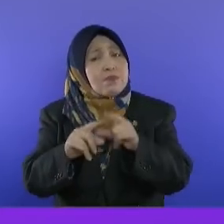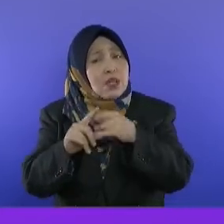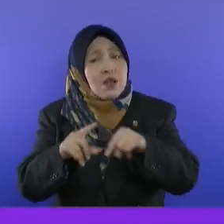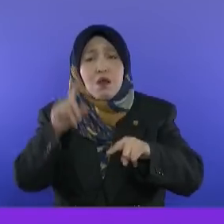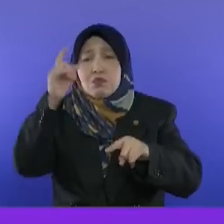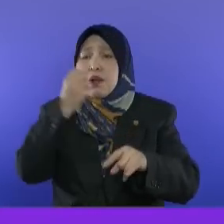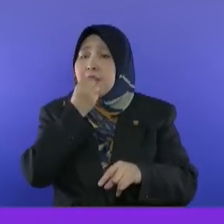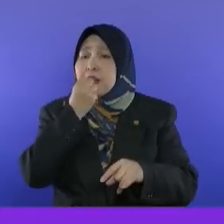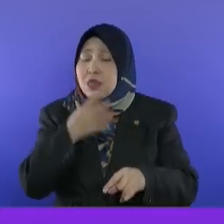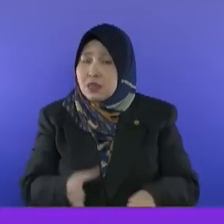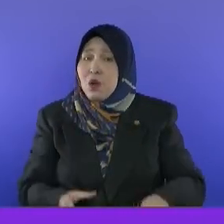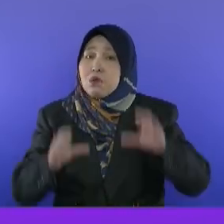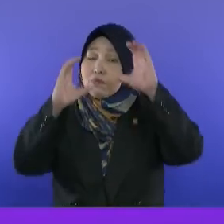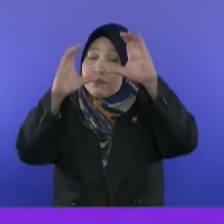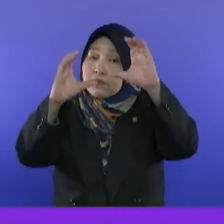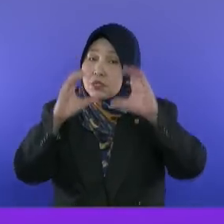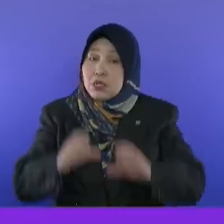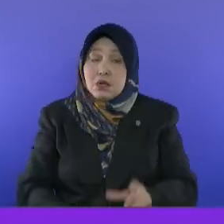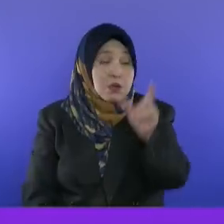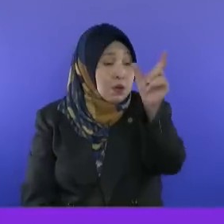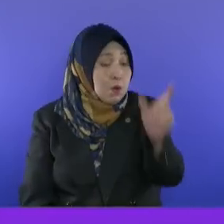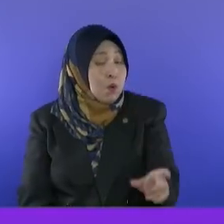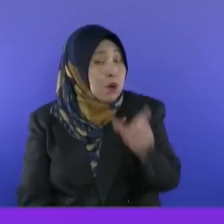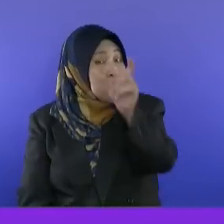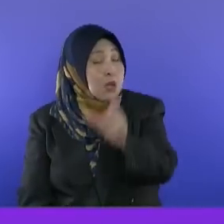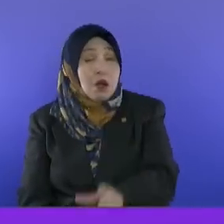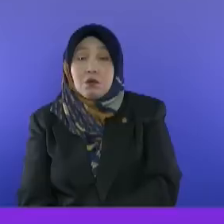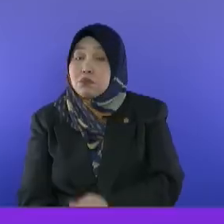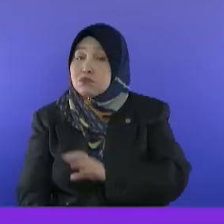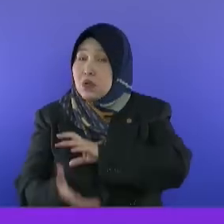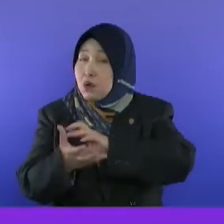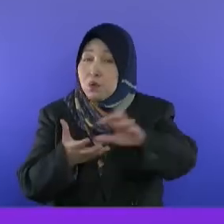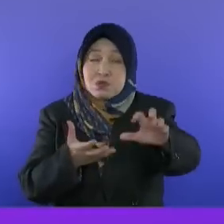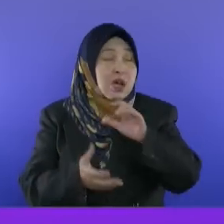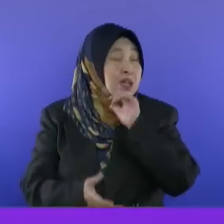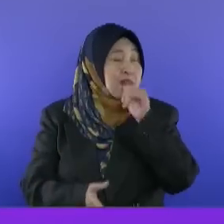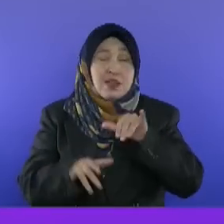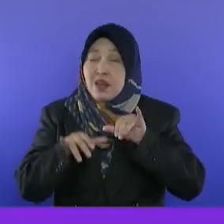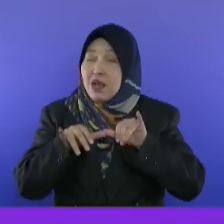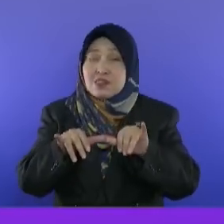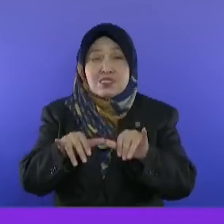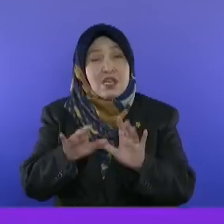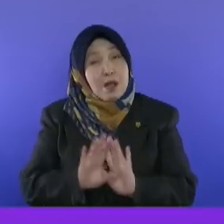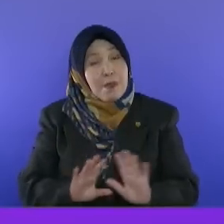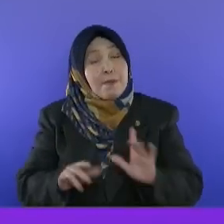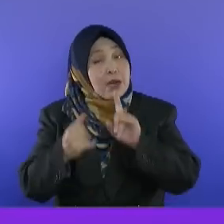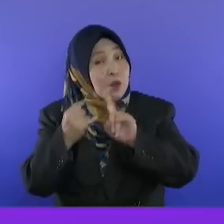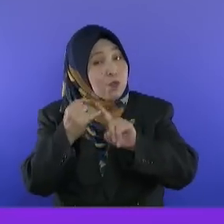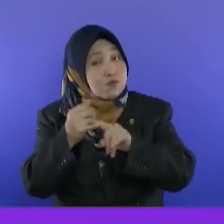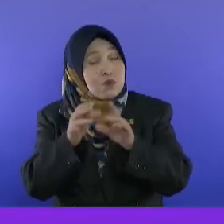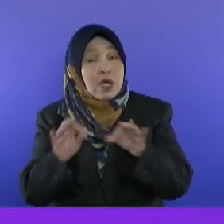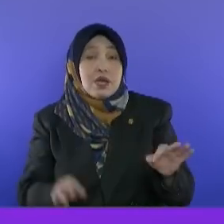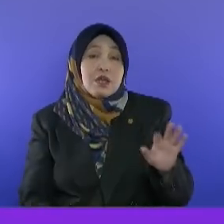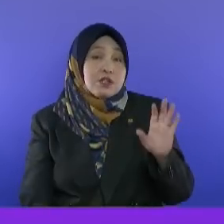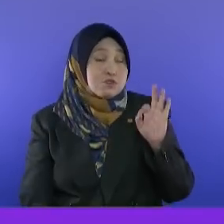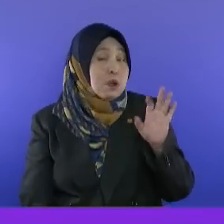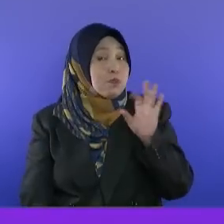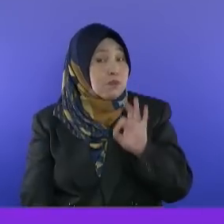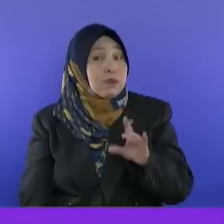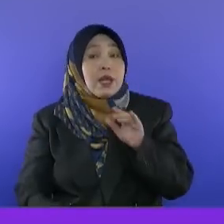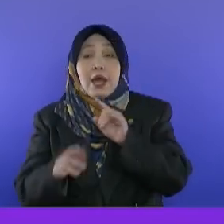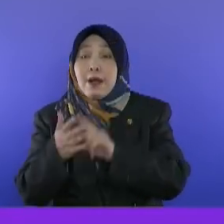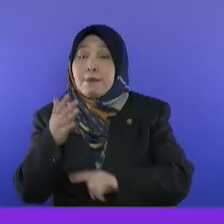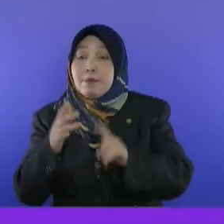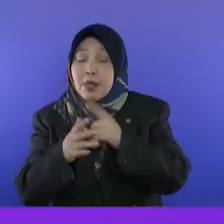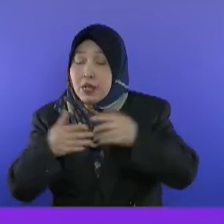menyatakan ciri mereka yang tidak istikamah yang rusak istilahnya fasikhun pada ujung ayat 1999 Apabila